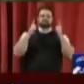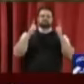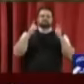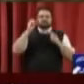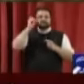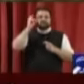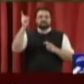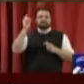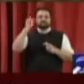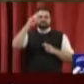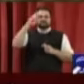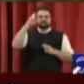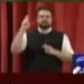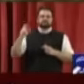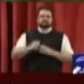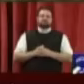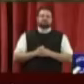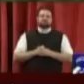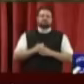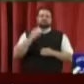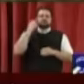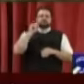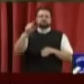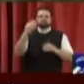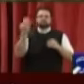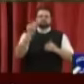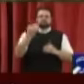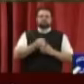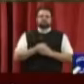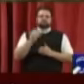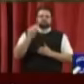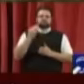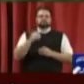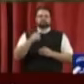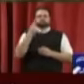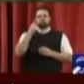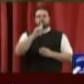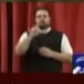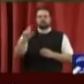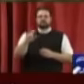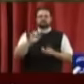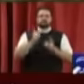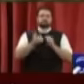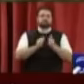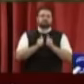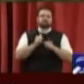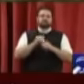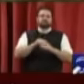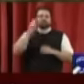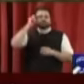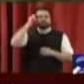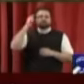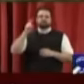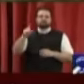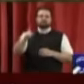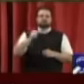Păi... Deci, în momentul în care tu citești, citind un paragraf sau ceva, în creierul tău apar